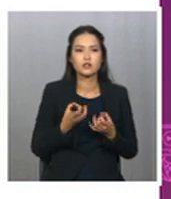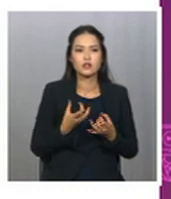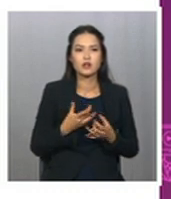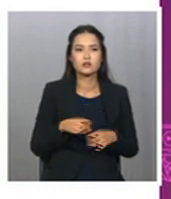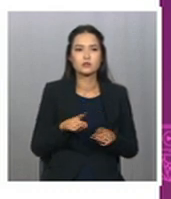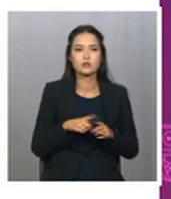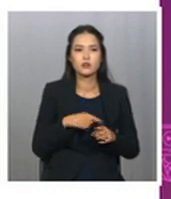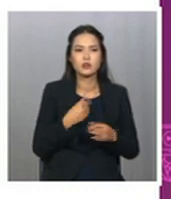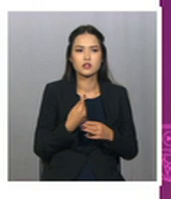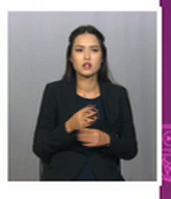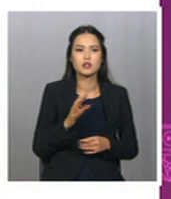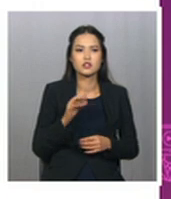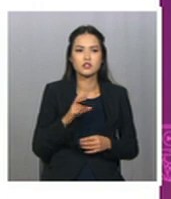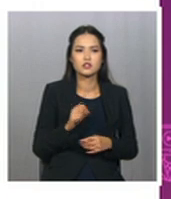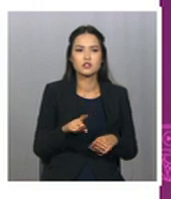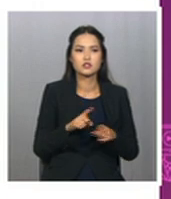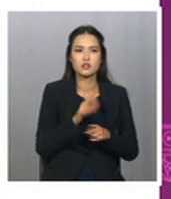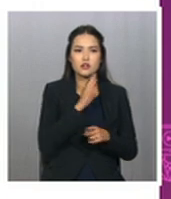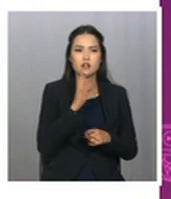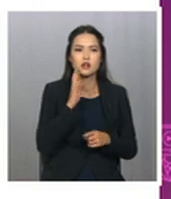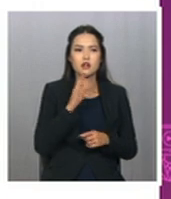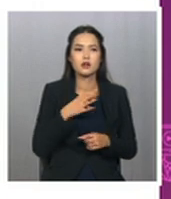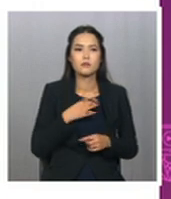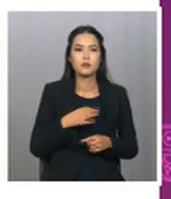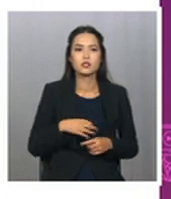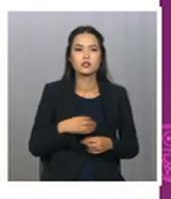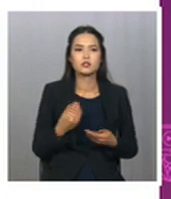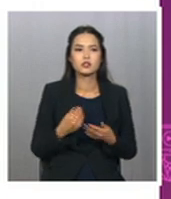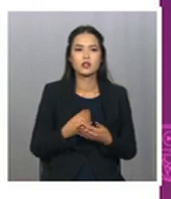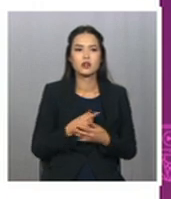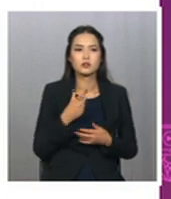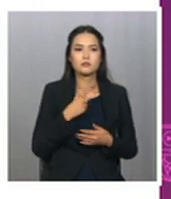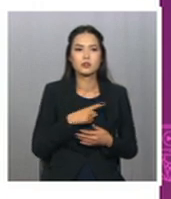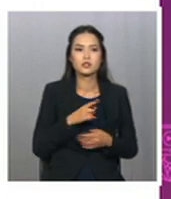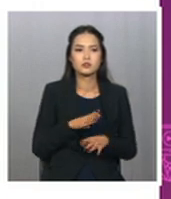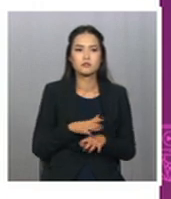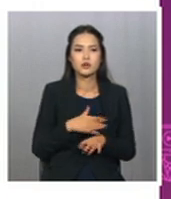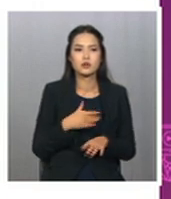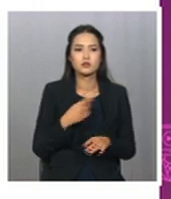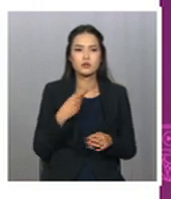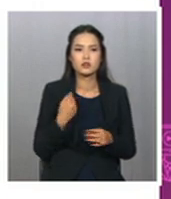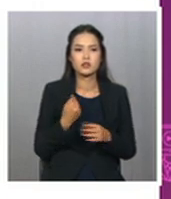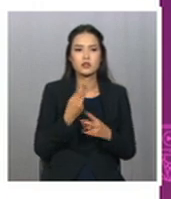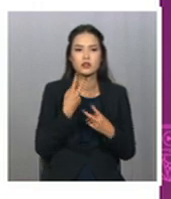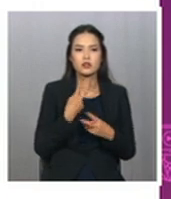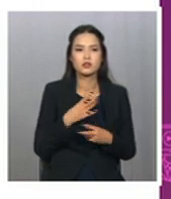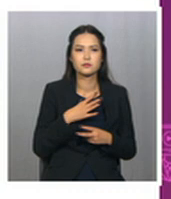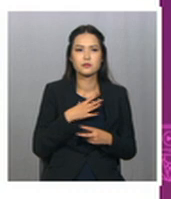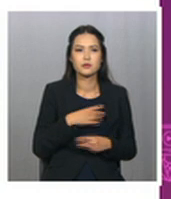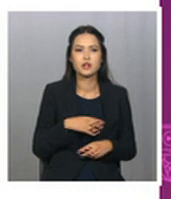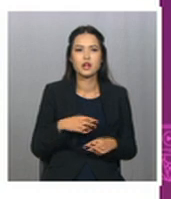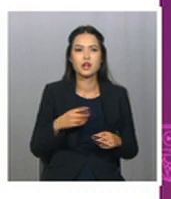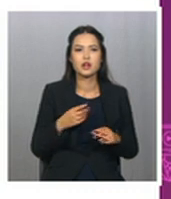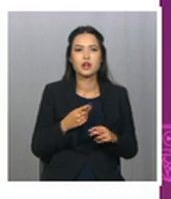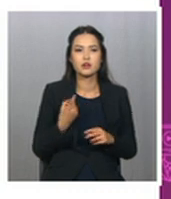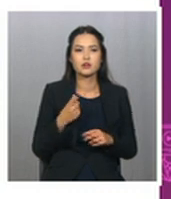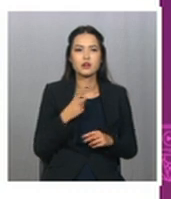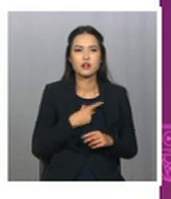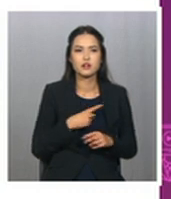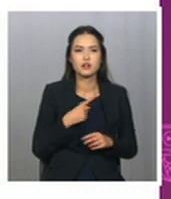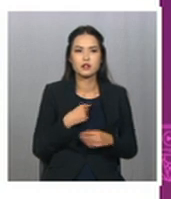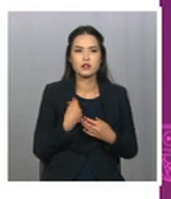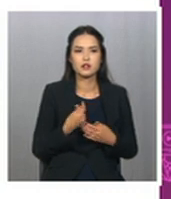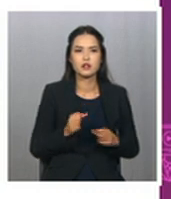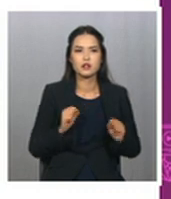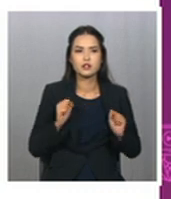қатар сыншы да ана. Баласының жаңағы мінезіне біраз ойлана қарап отырды. Бұл жерде біз Ұлжанның